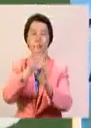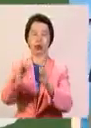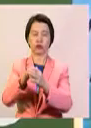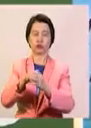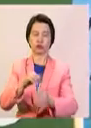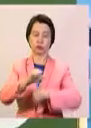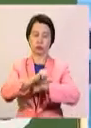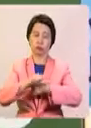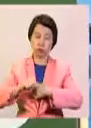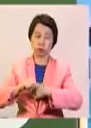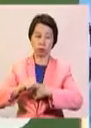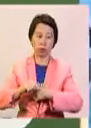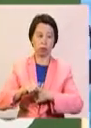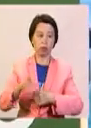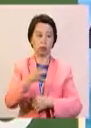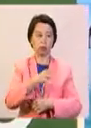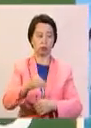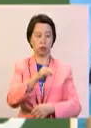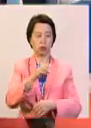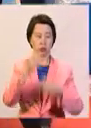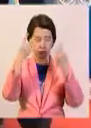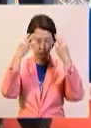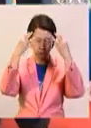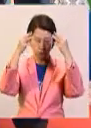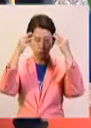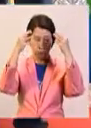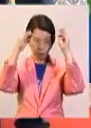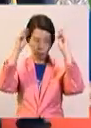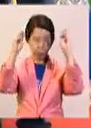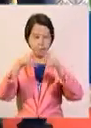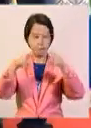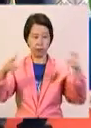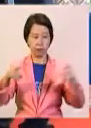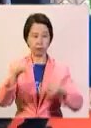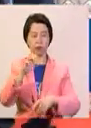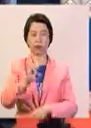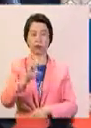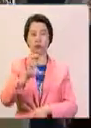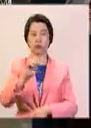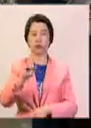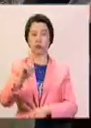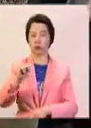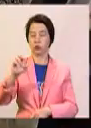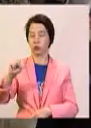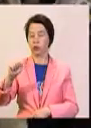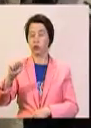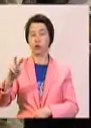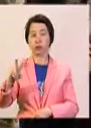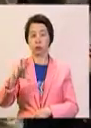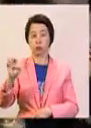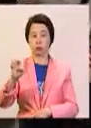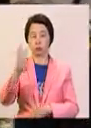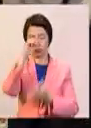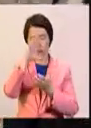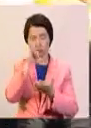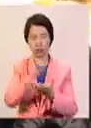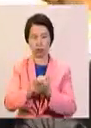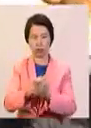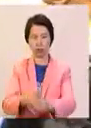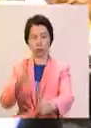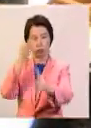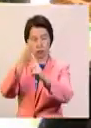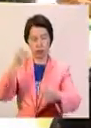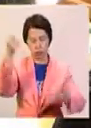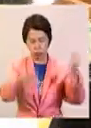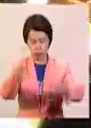pembedahan. Dalam pada itu, pengurus besar Pasaraya EcoSafe Cash and Carry, Mas Imran Adam yakin sasaran